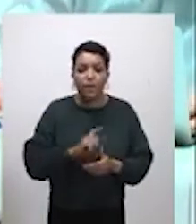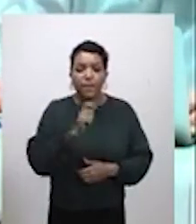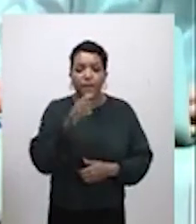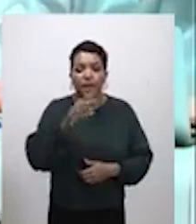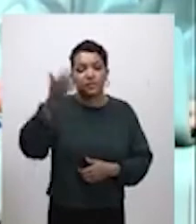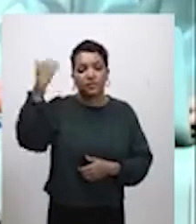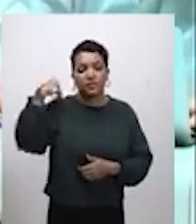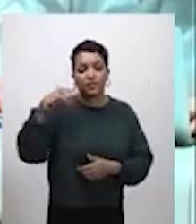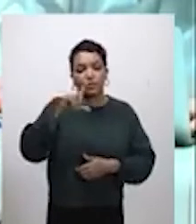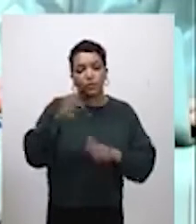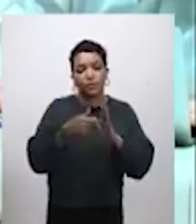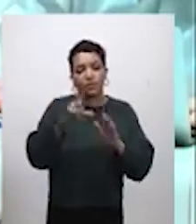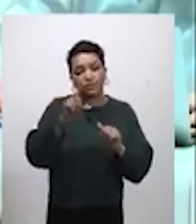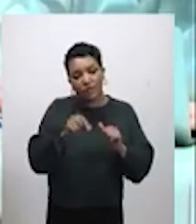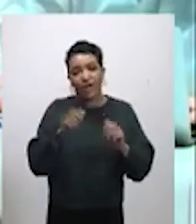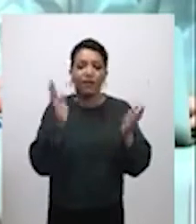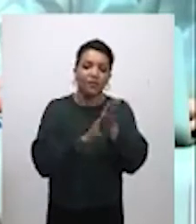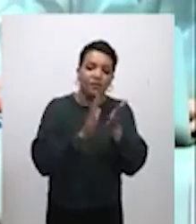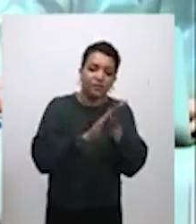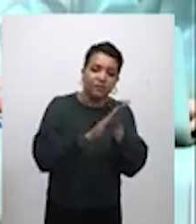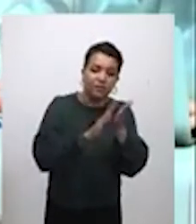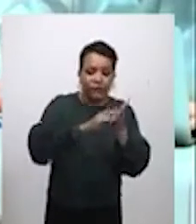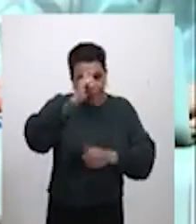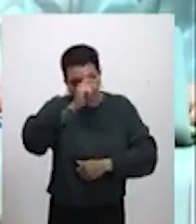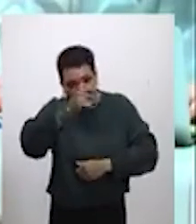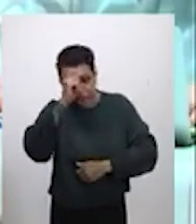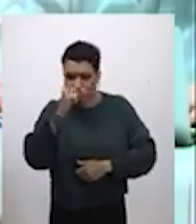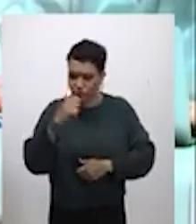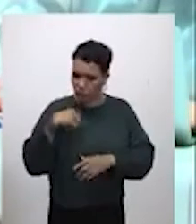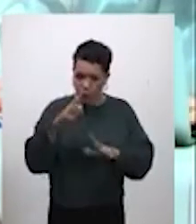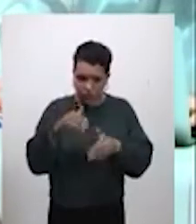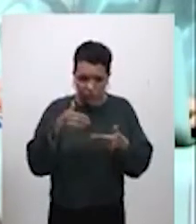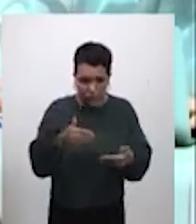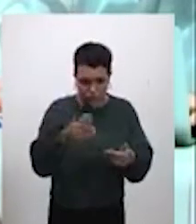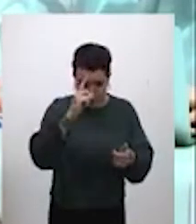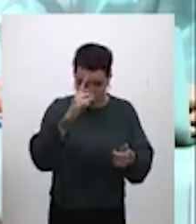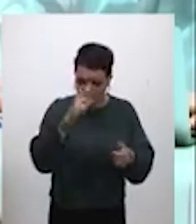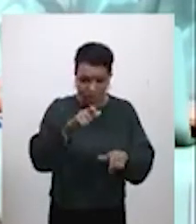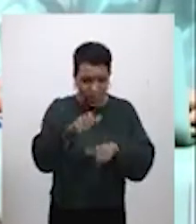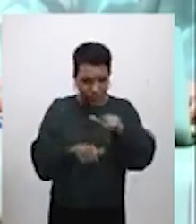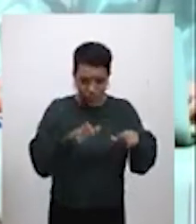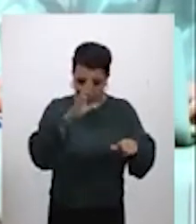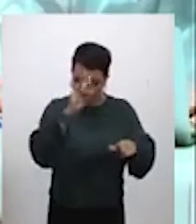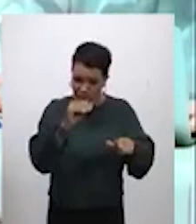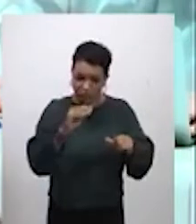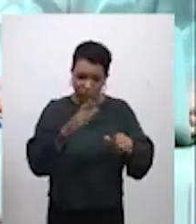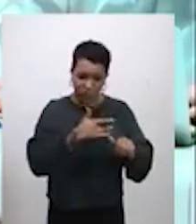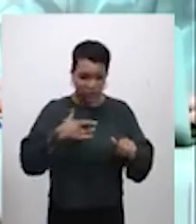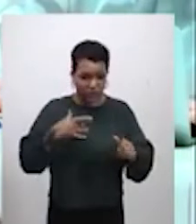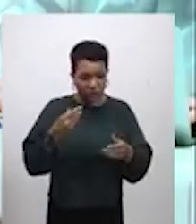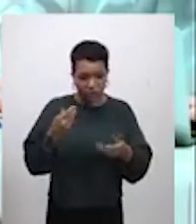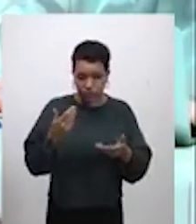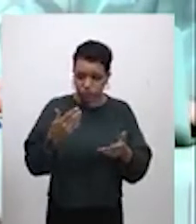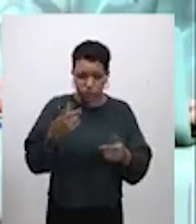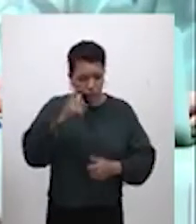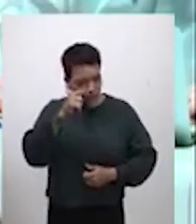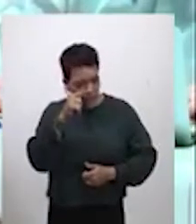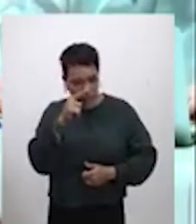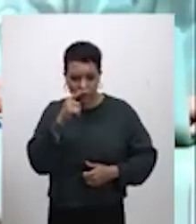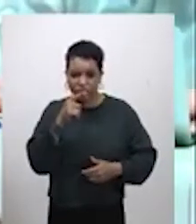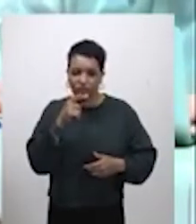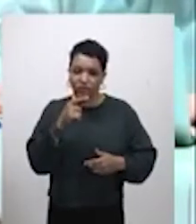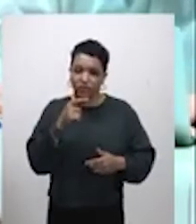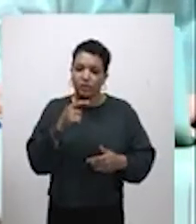en mars 2020, sont toujours d'actualité car ils donnent beaucoup depuis maintenant 1 an et demi. Concernant la santé publique, la ville de Bordeaux